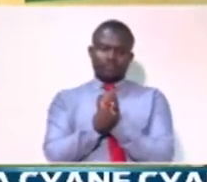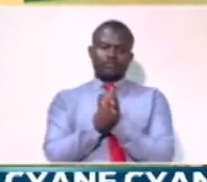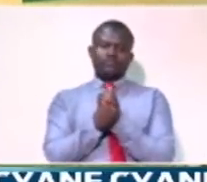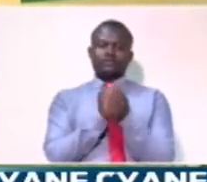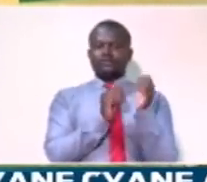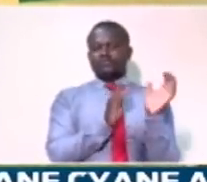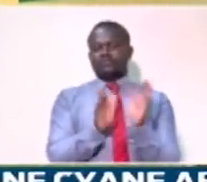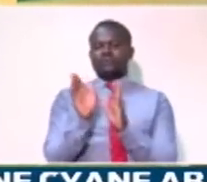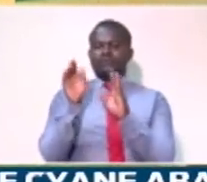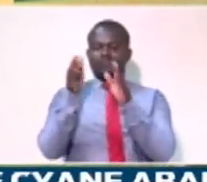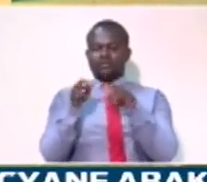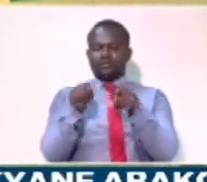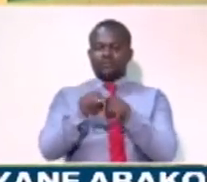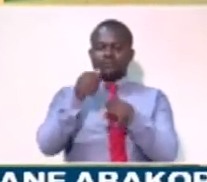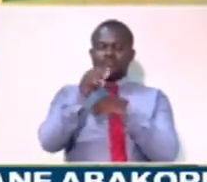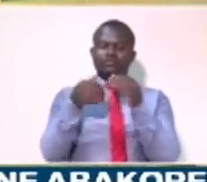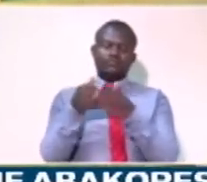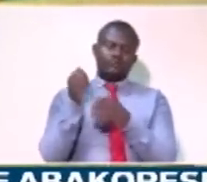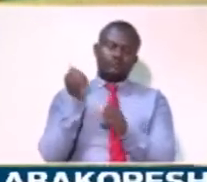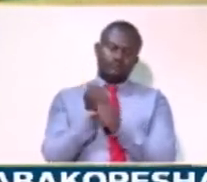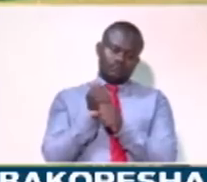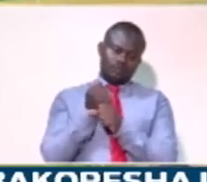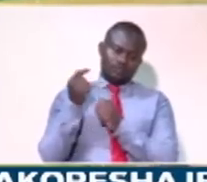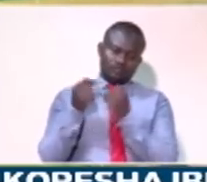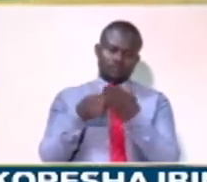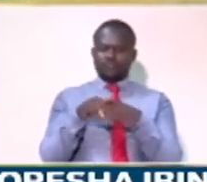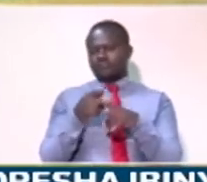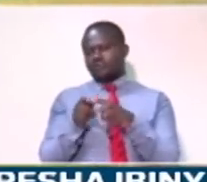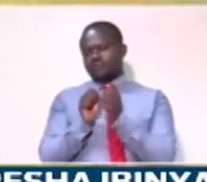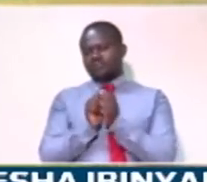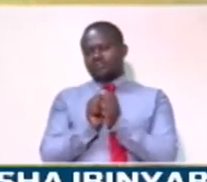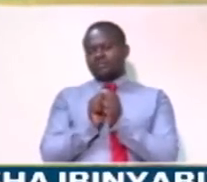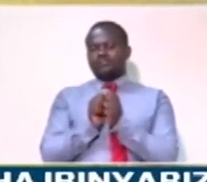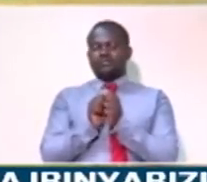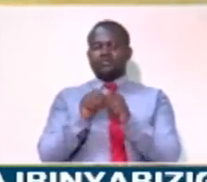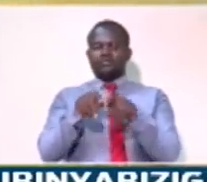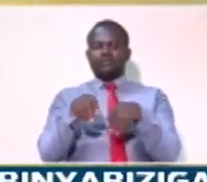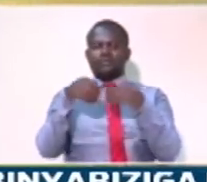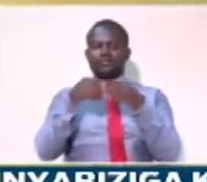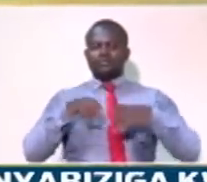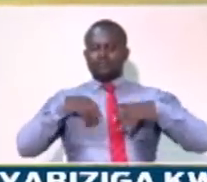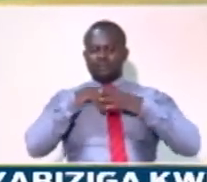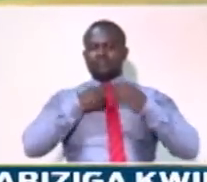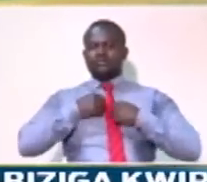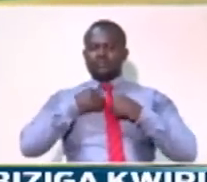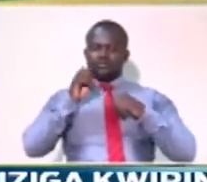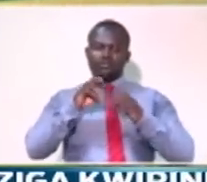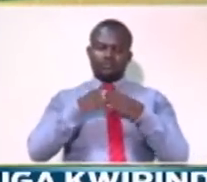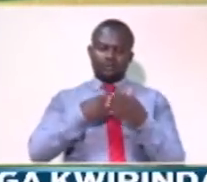biba biteganyijwe umuntu nk'uwo wakoze ibitandukanye n'ibyo uruhushya yahawe rwo kuba mu Rwanda cyangwa